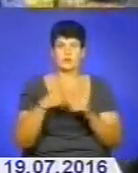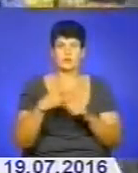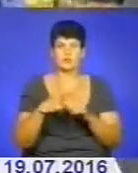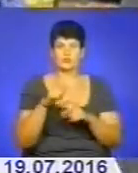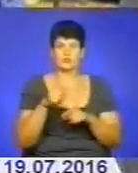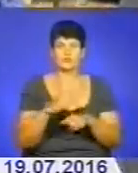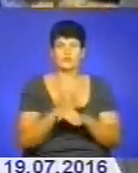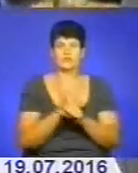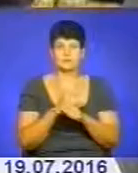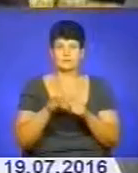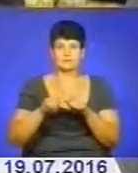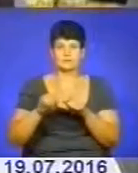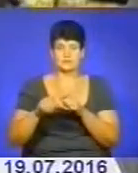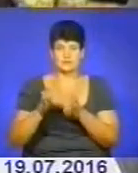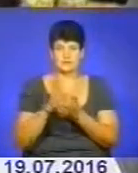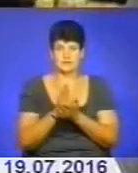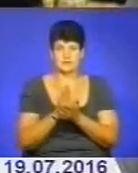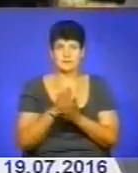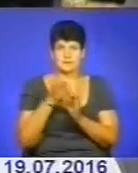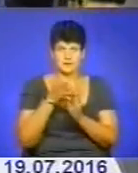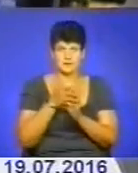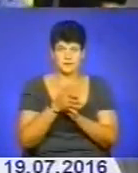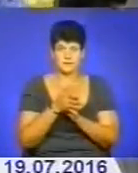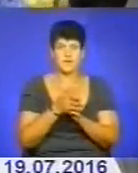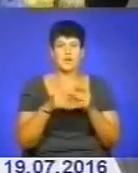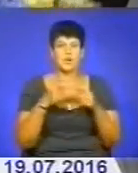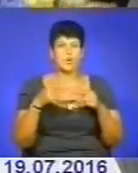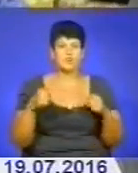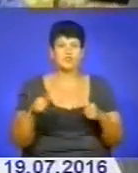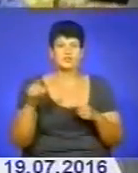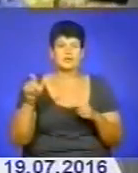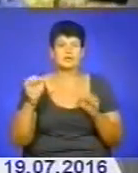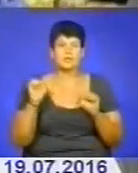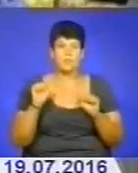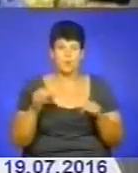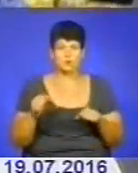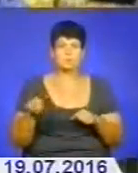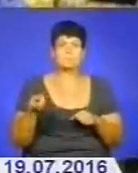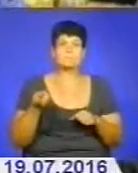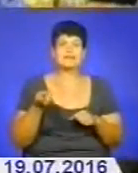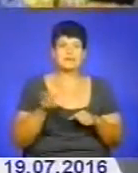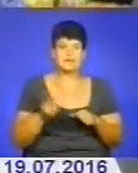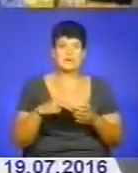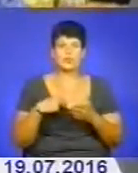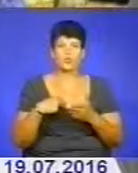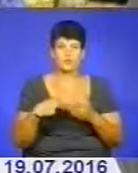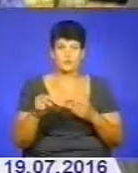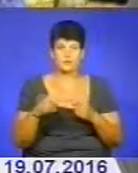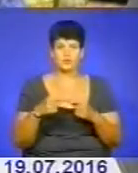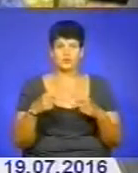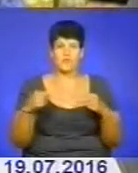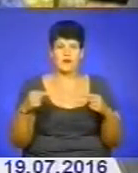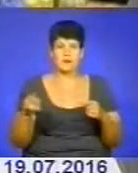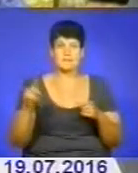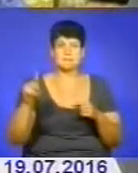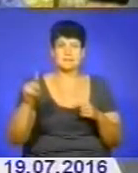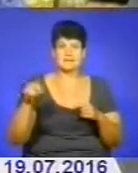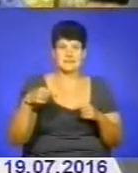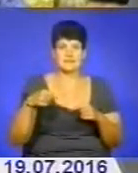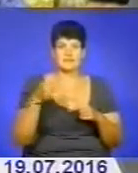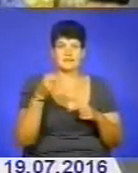Вообще поставка идет с Херсона товар, да? На каждый товар, который заходит в Тернопольскую область или в Тернополь, есть карантинный